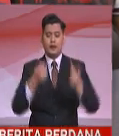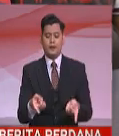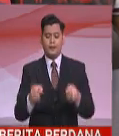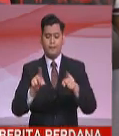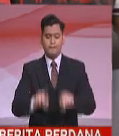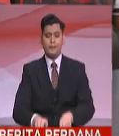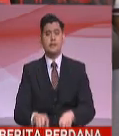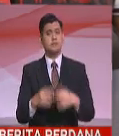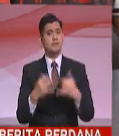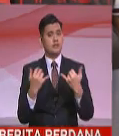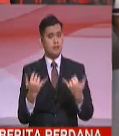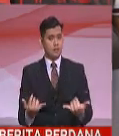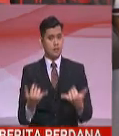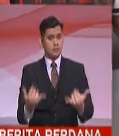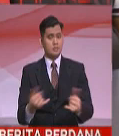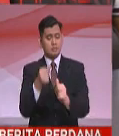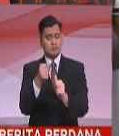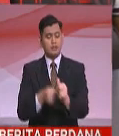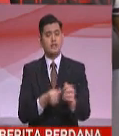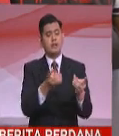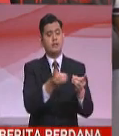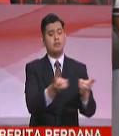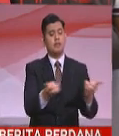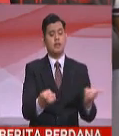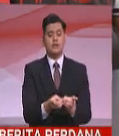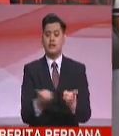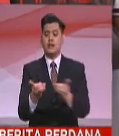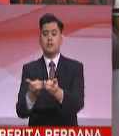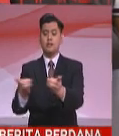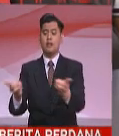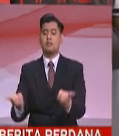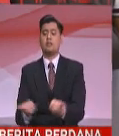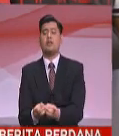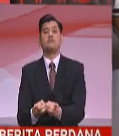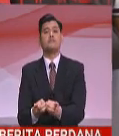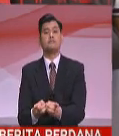bagi setiap daerah tempat yang paling